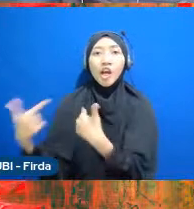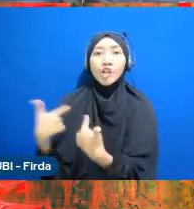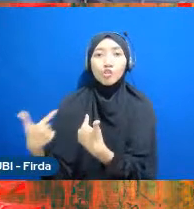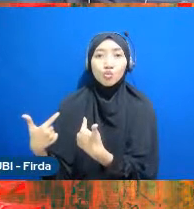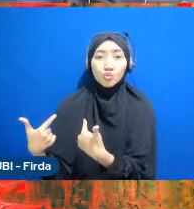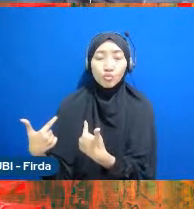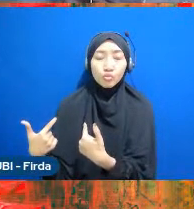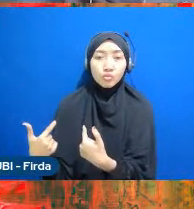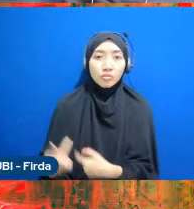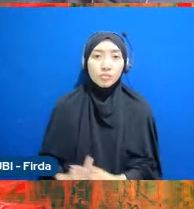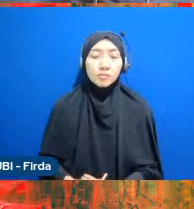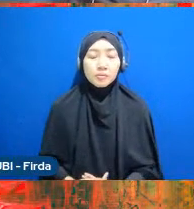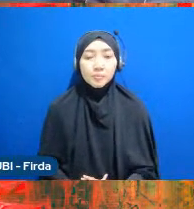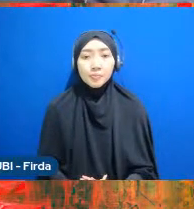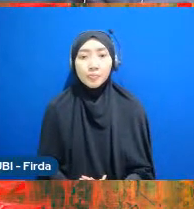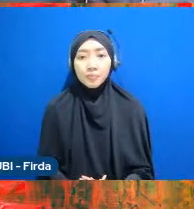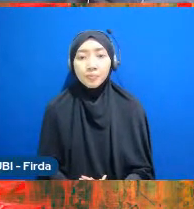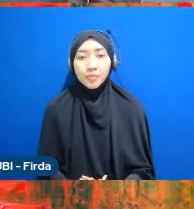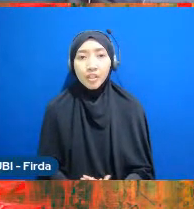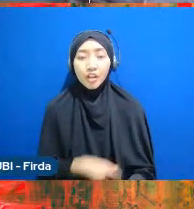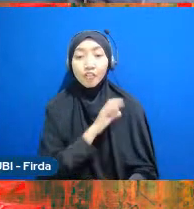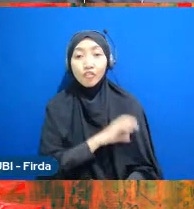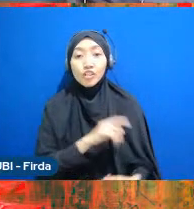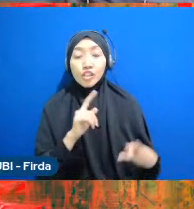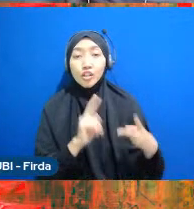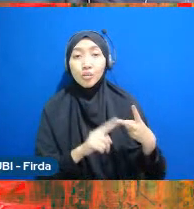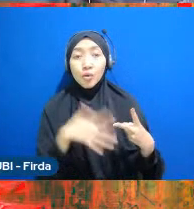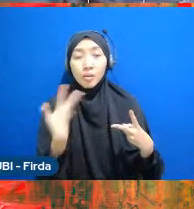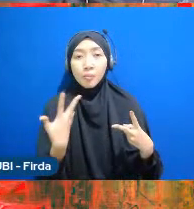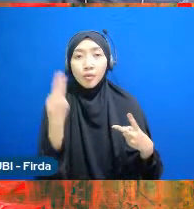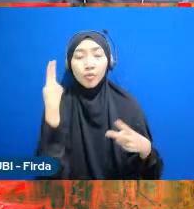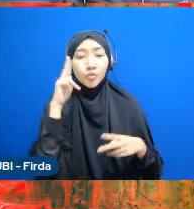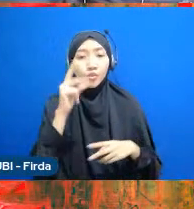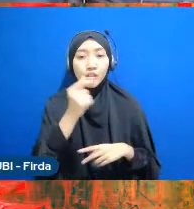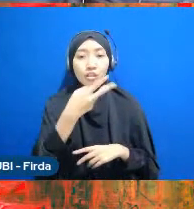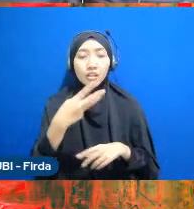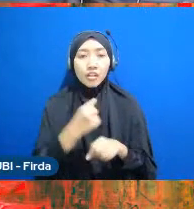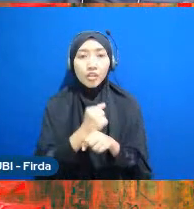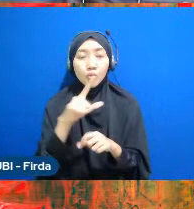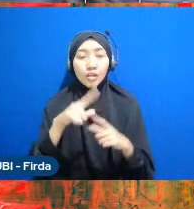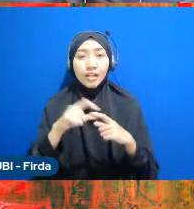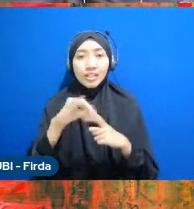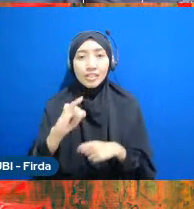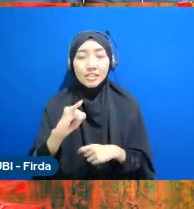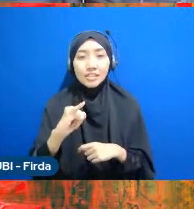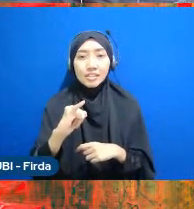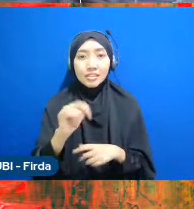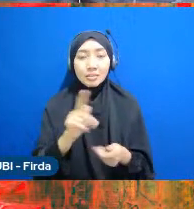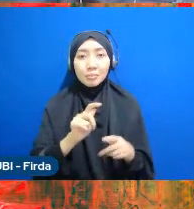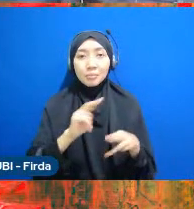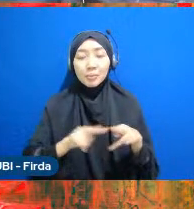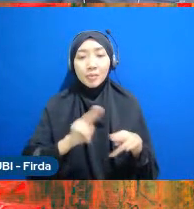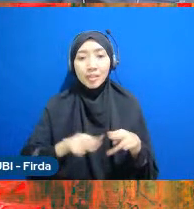Nah, fungsi yang kedua adalah untuk regulasi. Nah, untuk regulasi ini, di